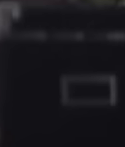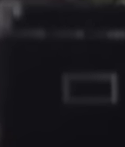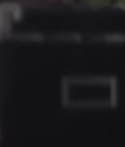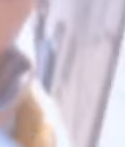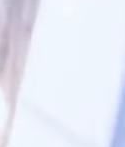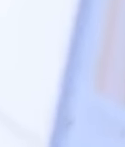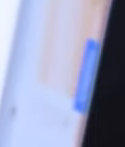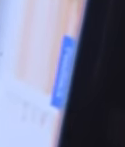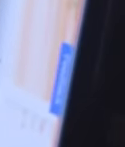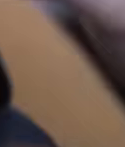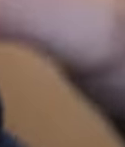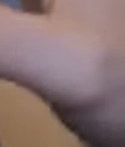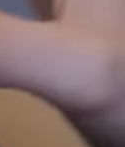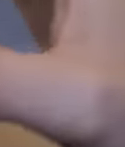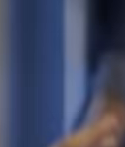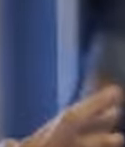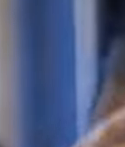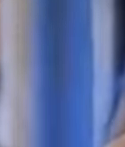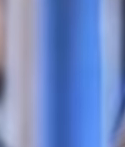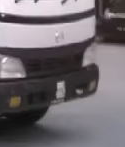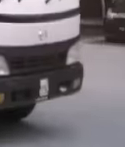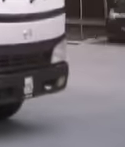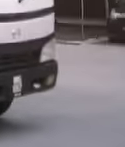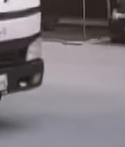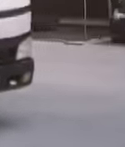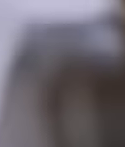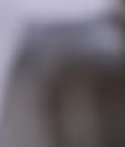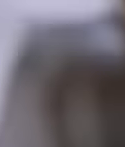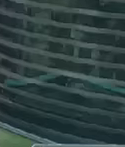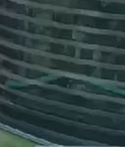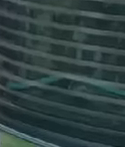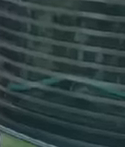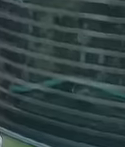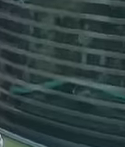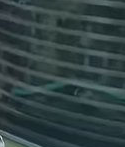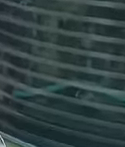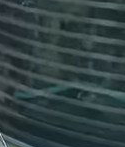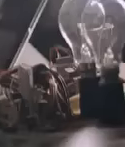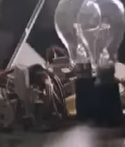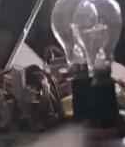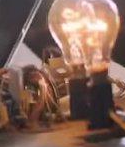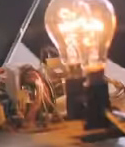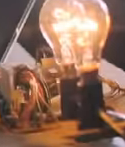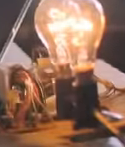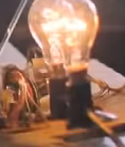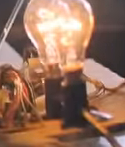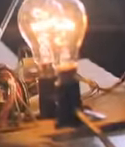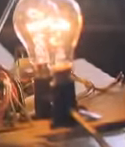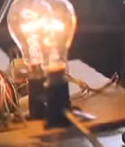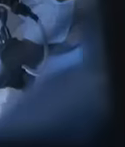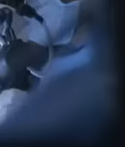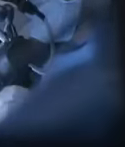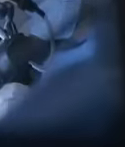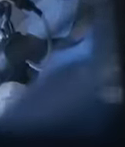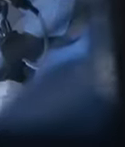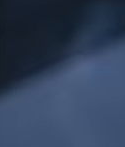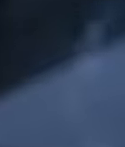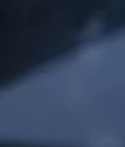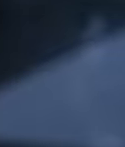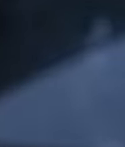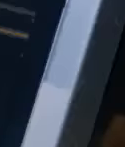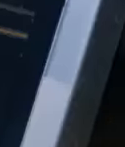setiap rakyat Malaysia kerana kami mendukung masyarakat, ekonomi dan kerajaan digital. meneraju transformasi ke